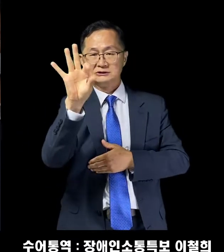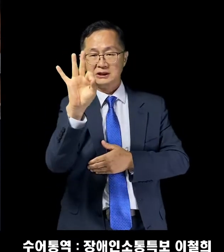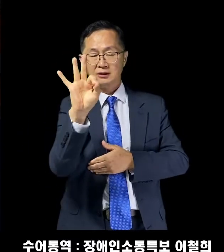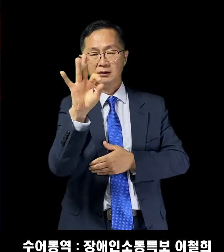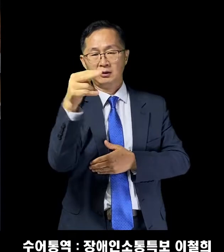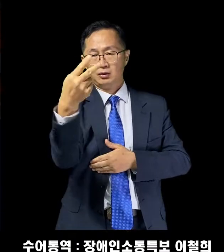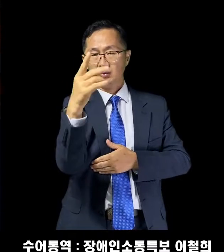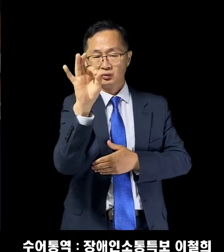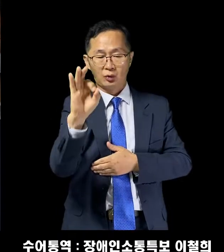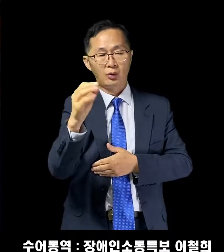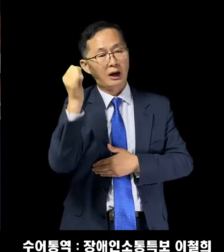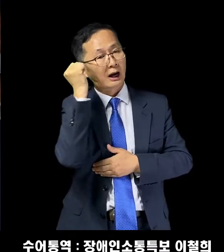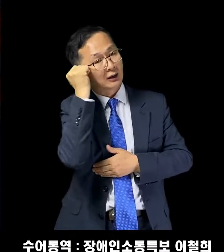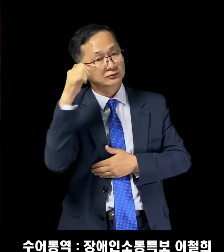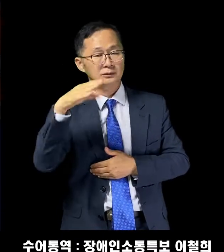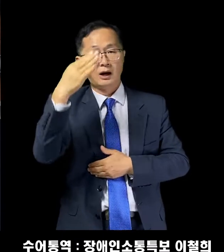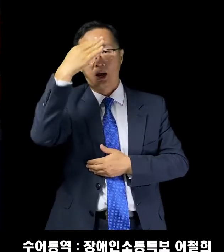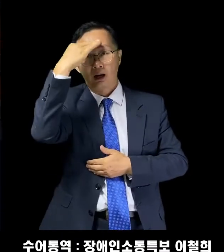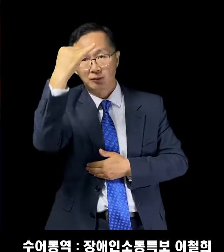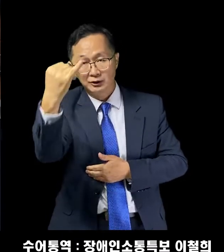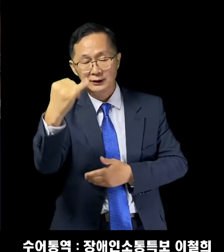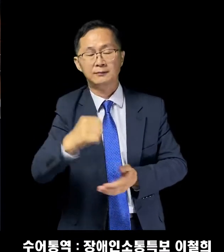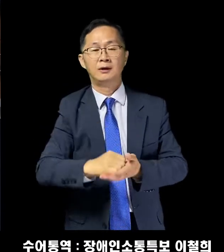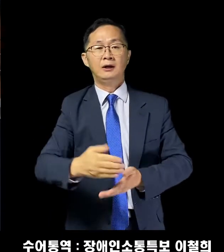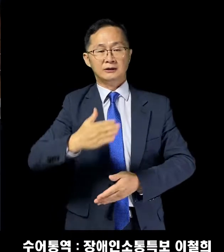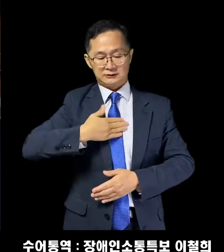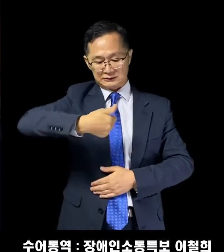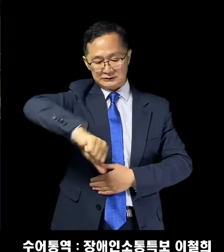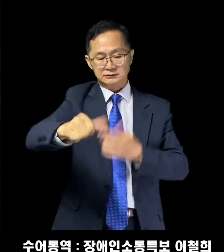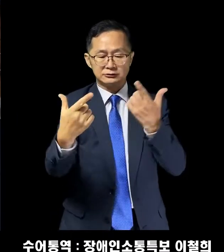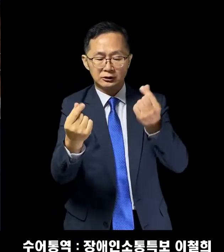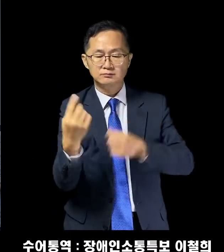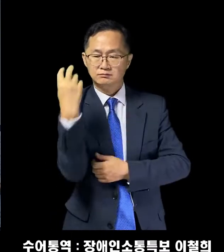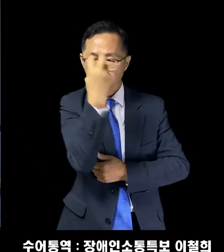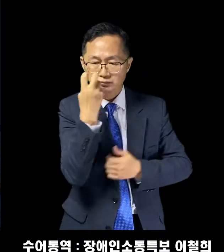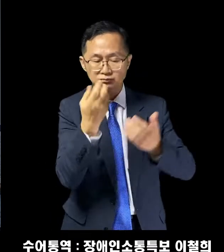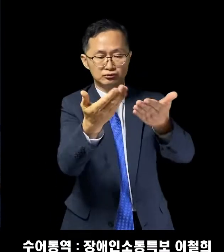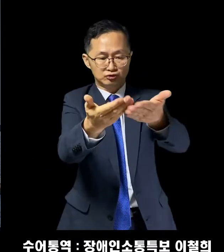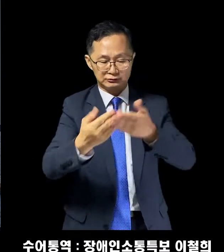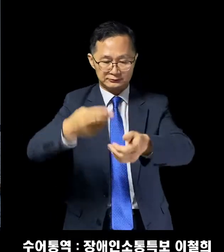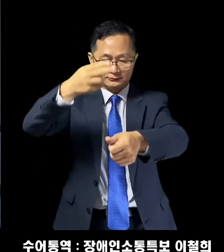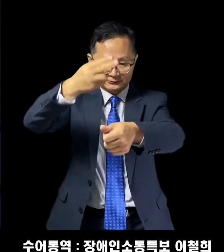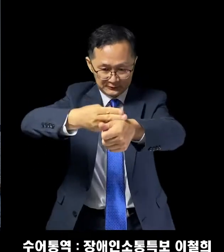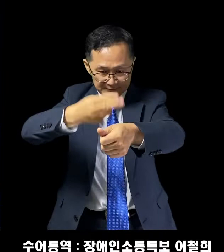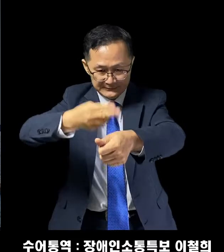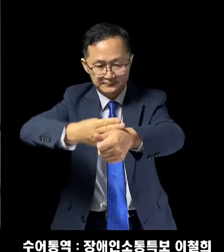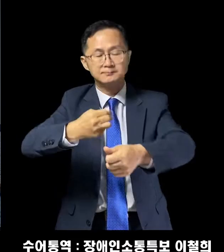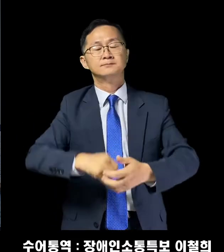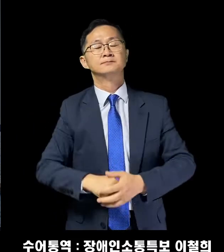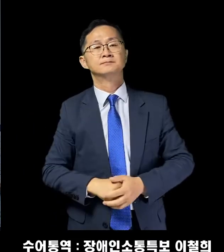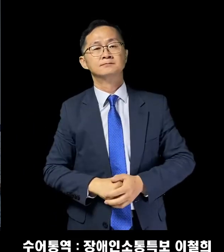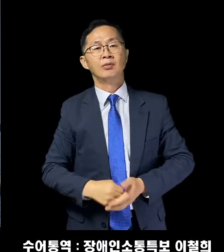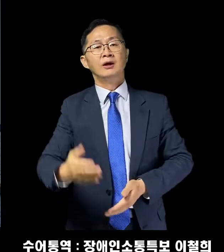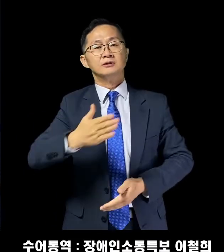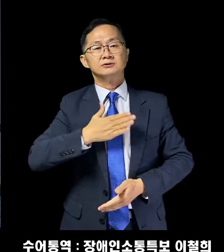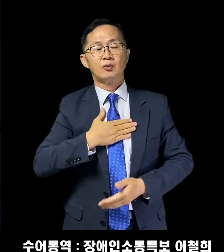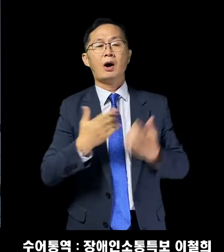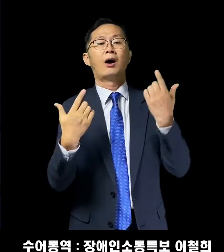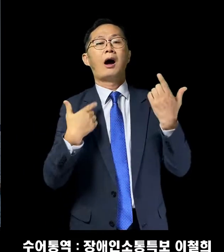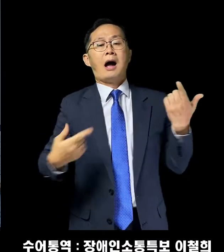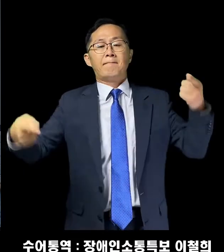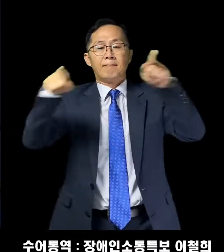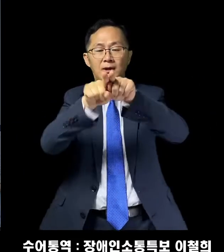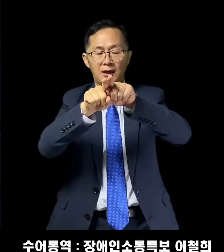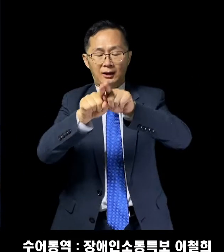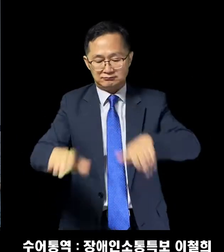저를 자식처럼 돌봐주신 선생님들 저와 함께 자라고 저를 지금도 도와주는